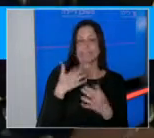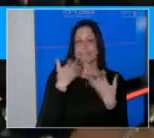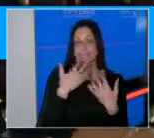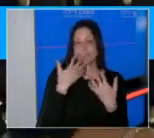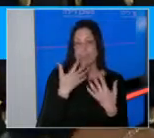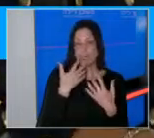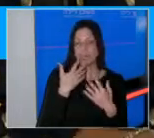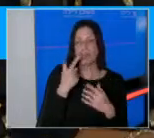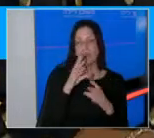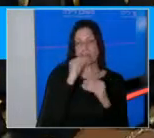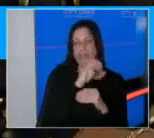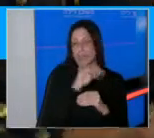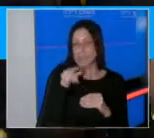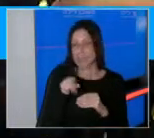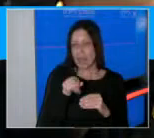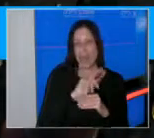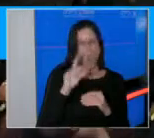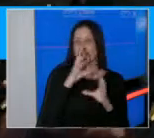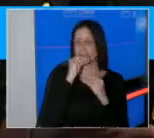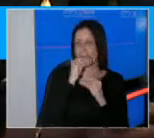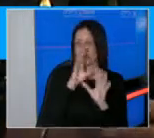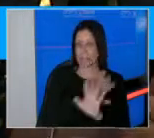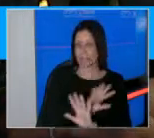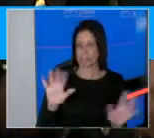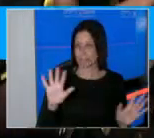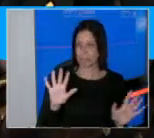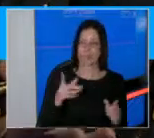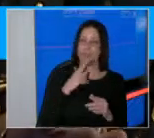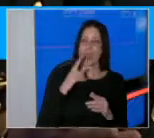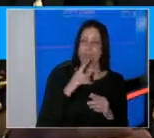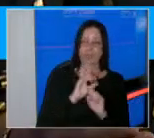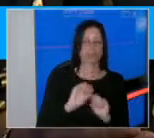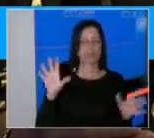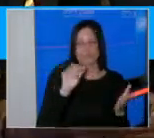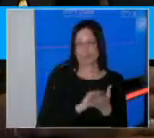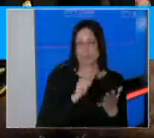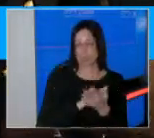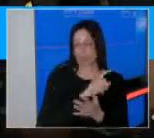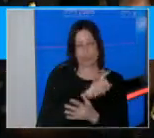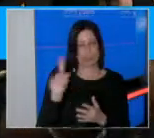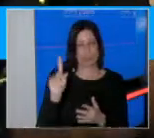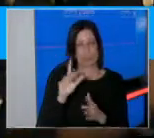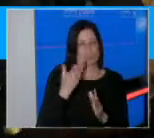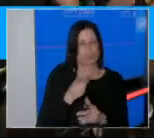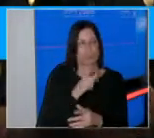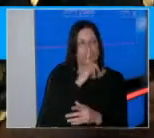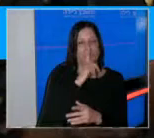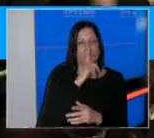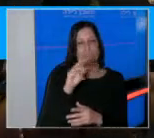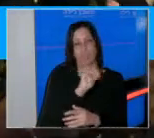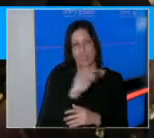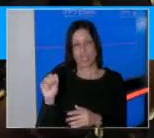שעוסקים בנושאים כאלה מאוד לא מדוברים, זה לא מופיע בעיתונות. מה זה משתיקים? כל הנושא